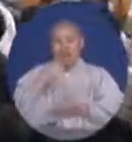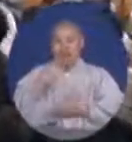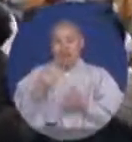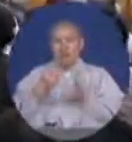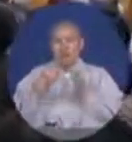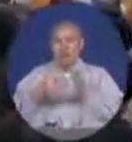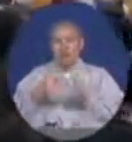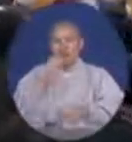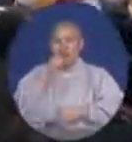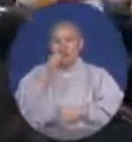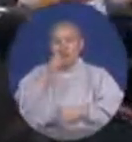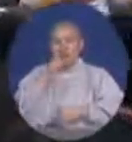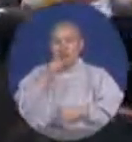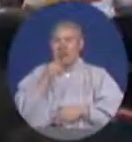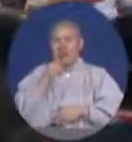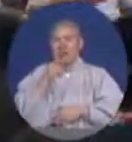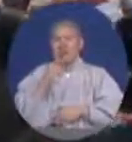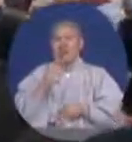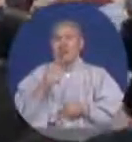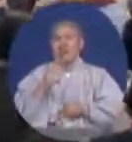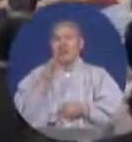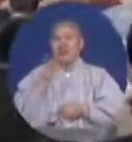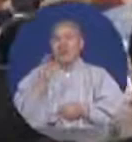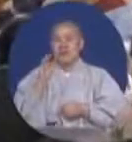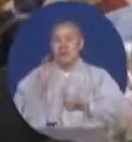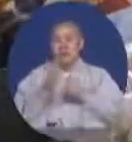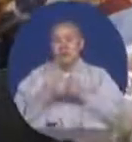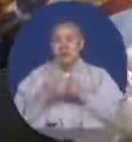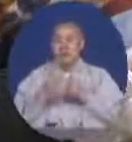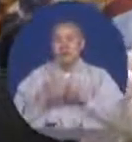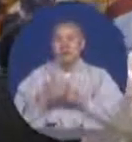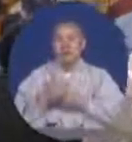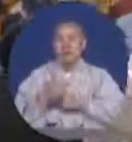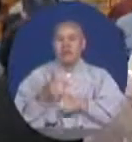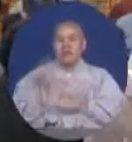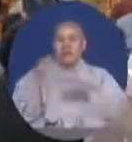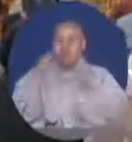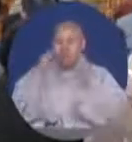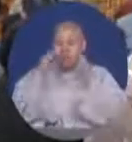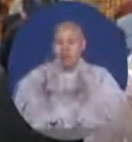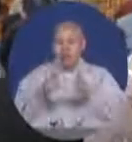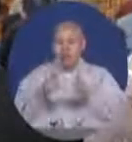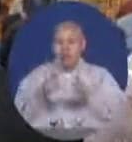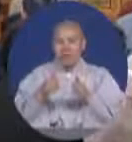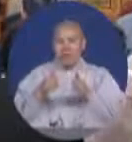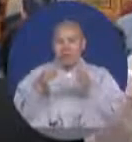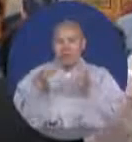아직까지 중생을 향하기 때문에 향하반야예요. 향하반야. 아래로 향하는 반야다. 이게.